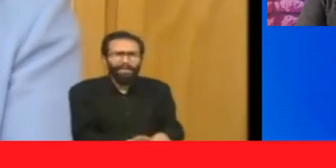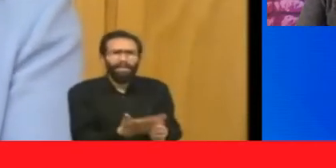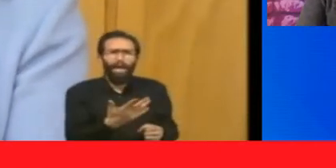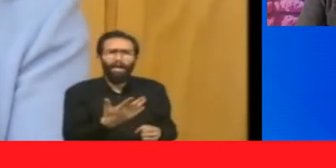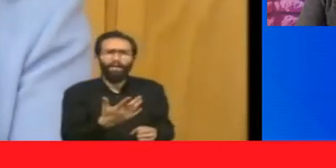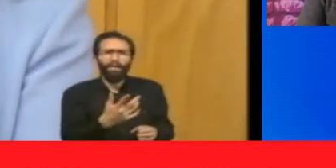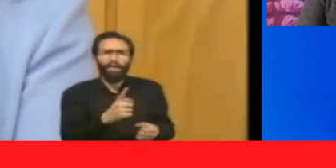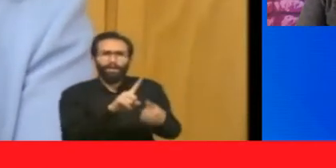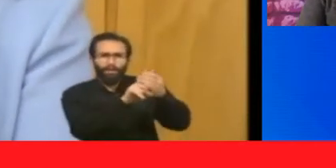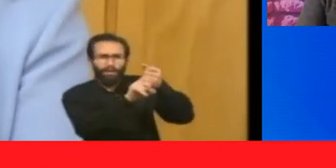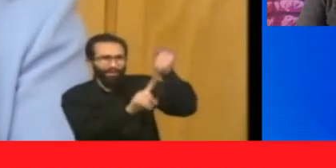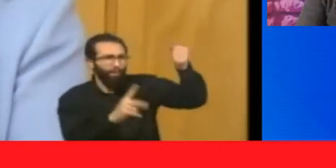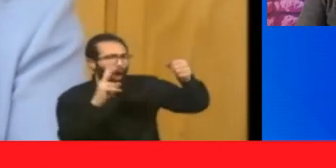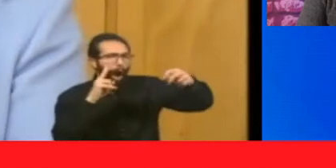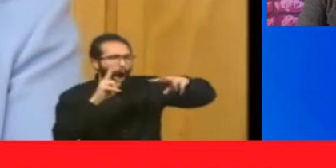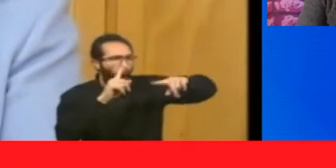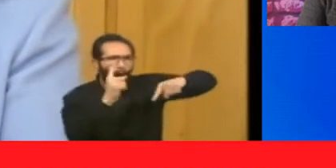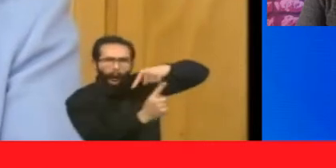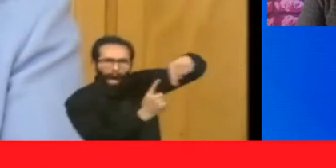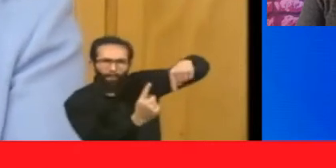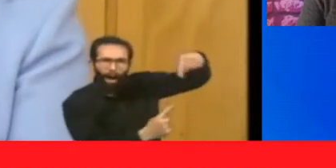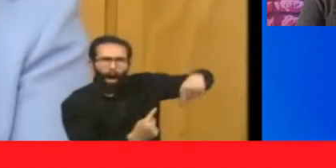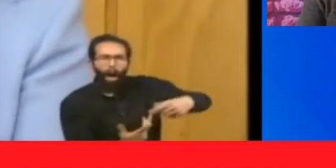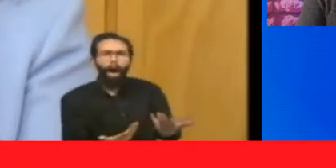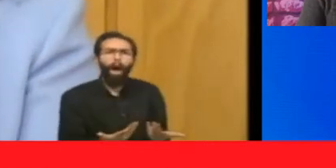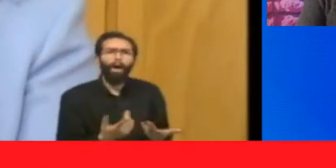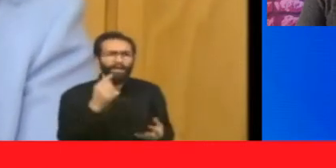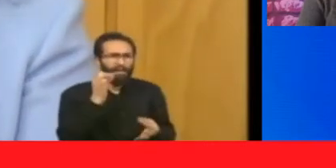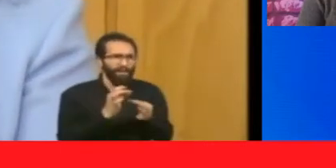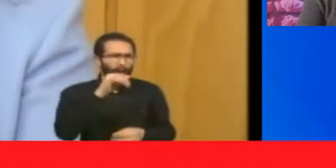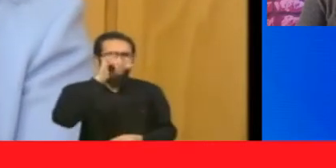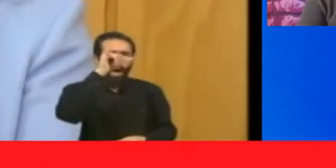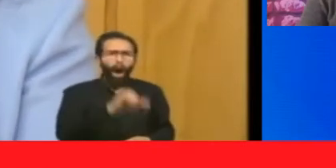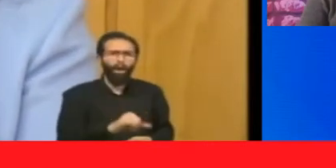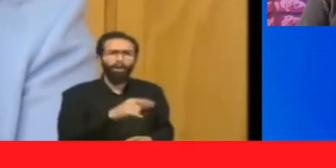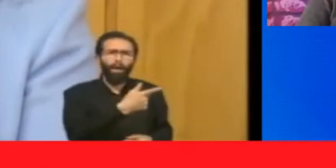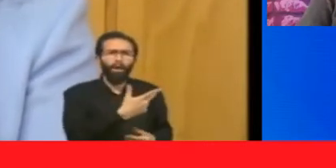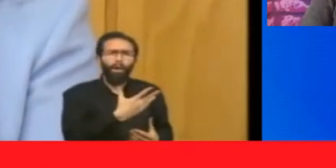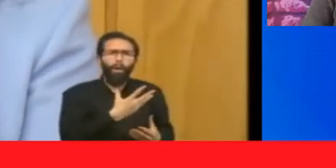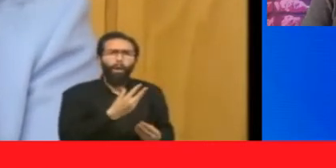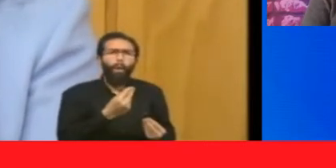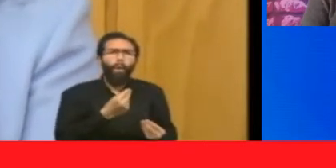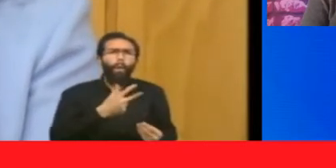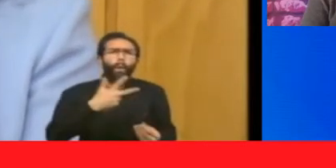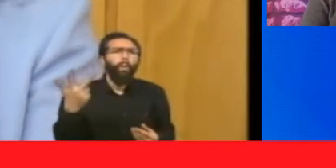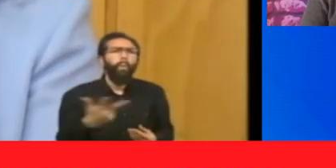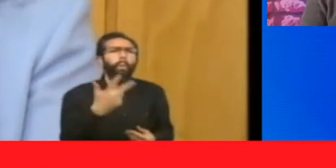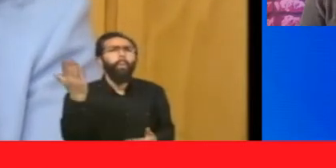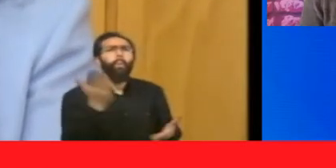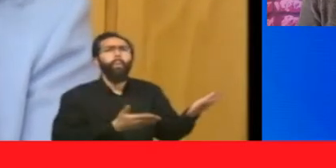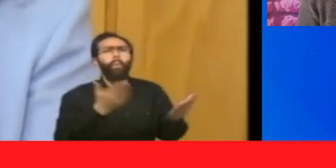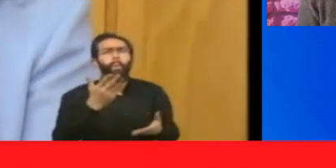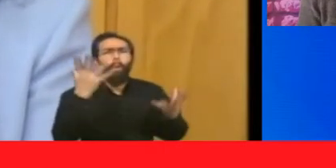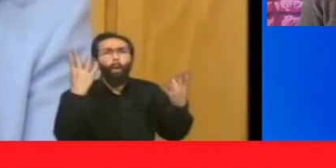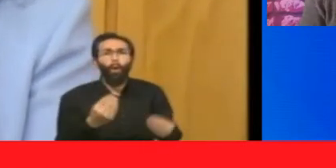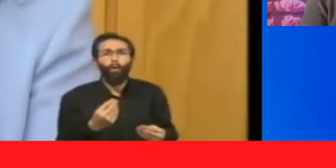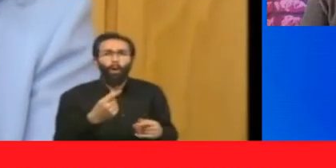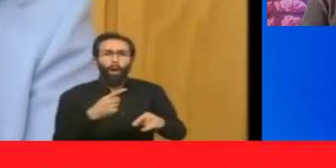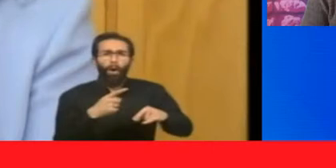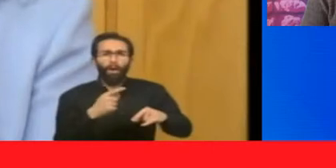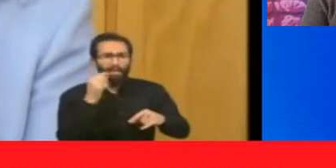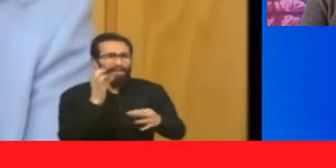insan hakları ihlalleri ayyuka çıkmıştır. İktidarın bulduğu çözüm, insan hakları mücadelesi